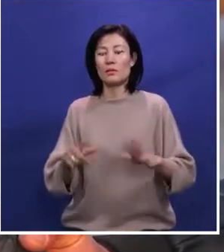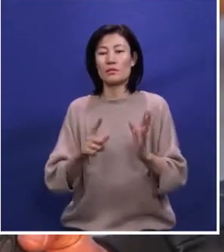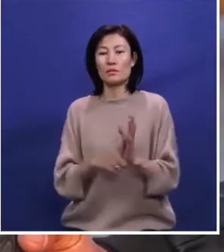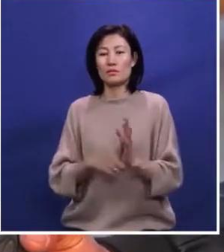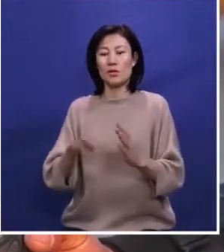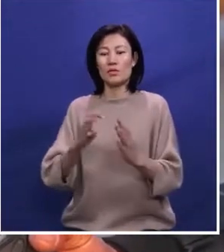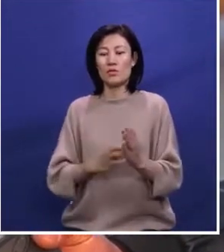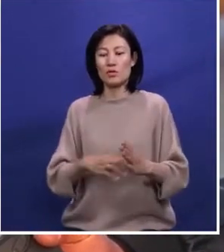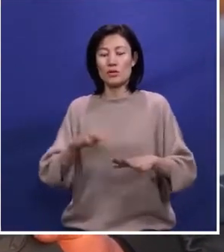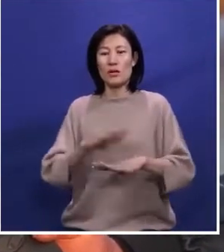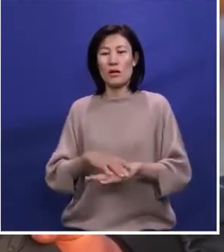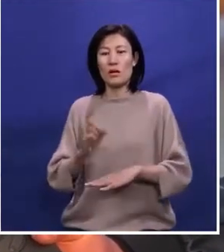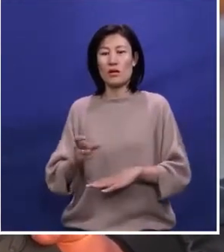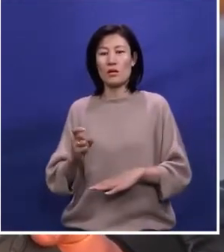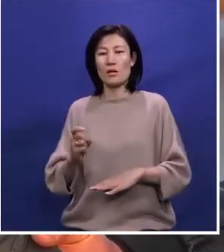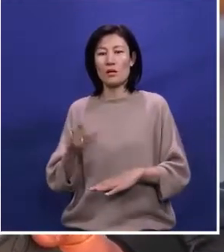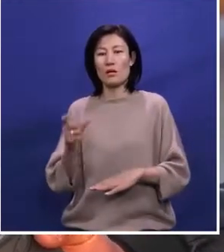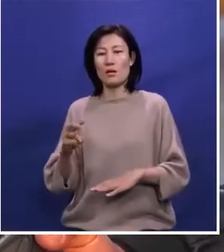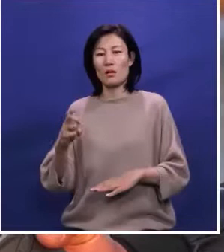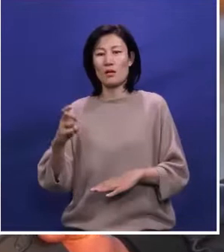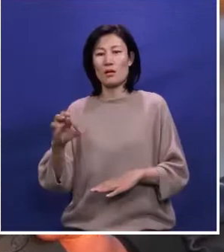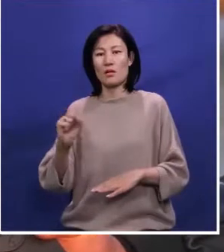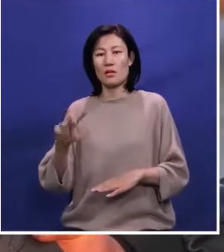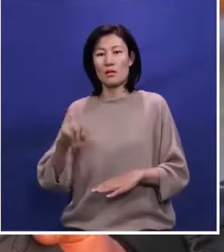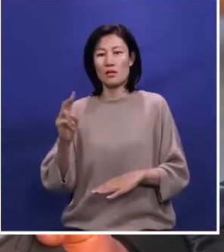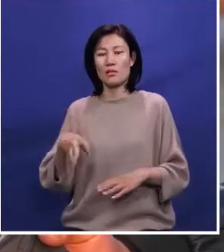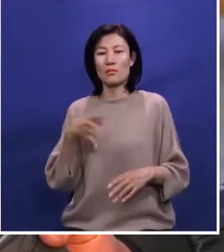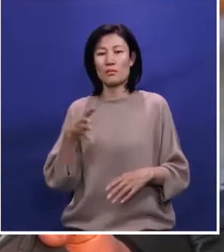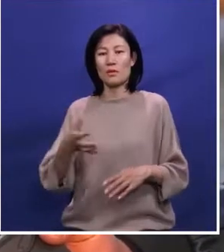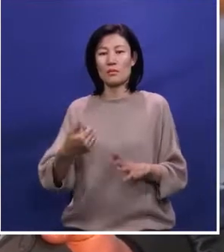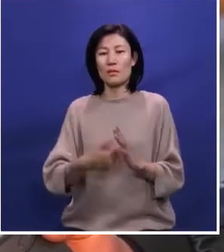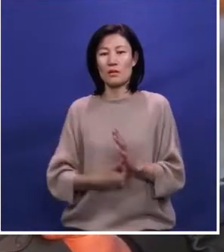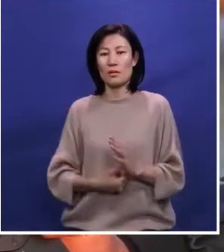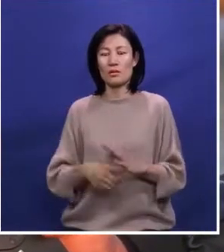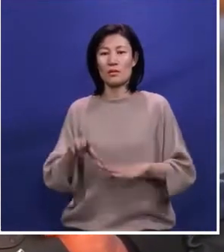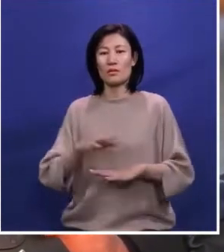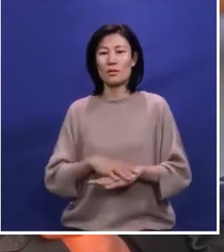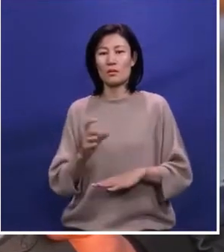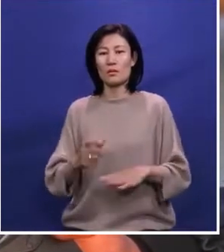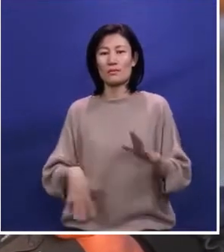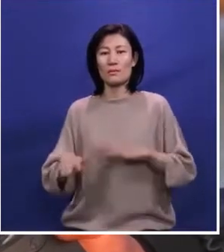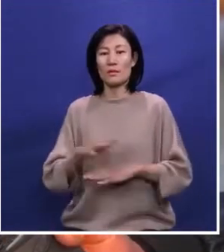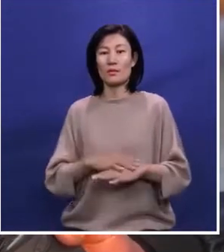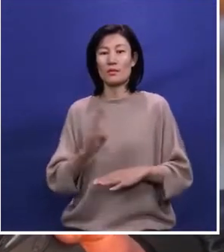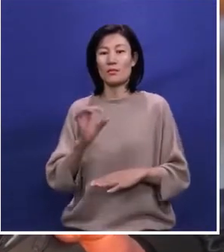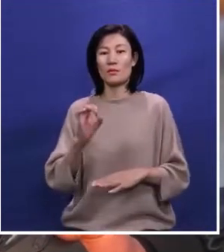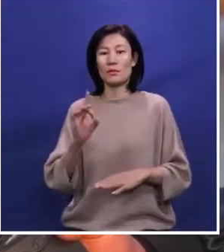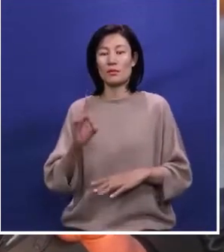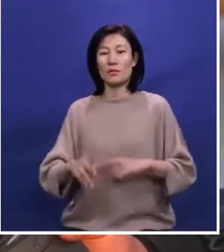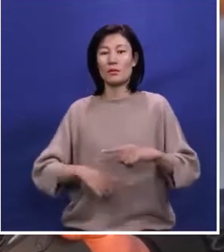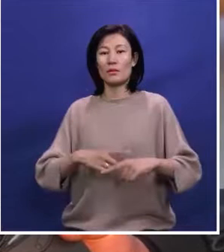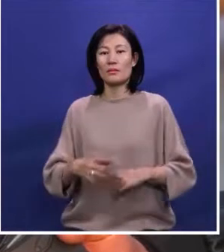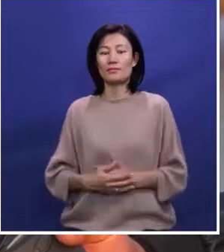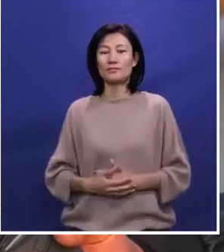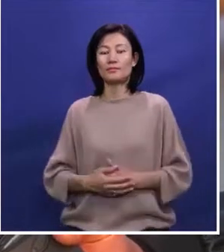7400 халық болатын болса, мына Еңкес ауылында 5600 халқы бар. Жалпы мына Құркелес ауылдық округіне